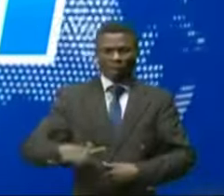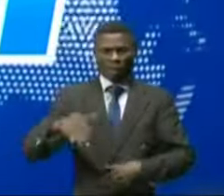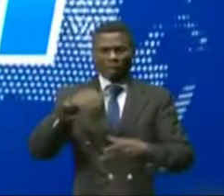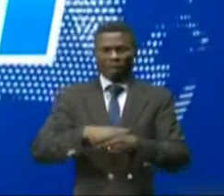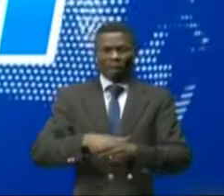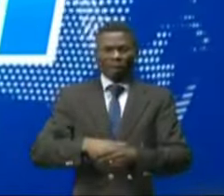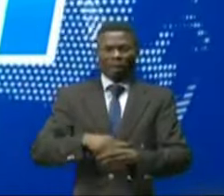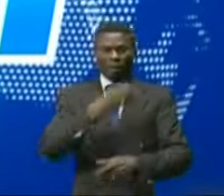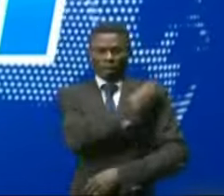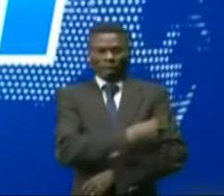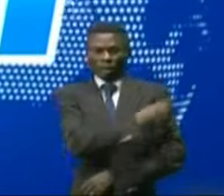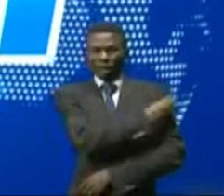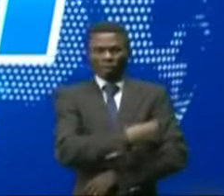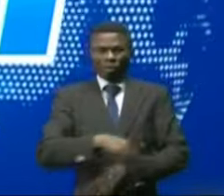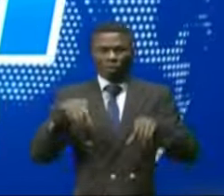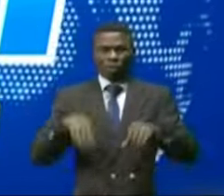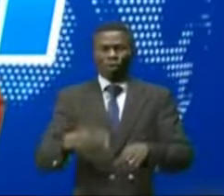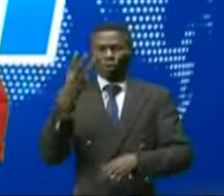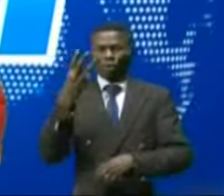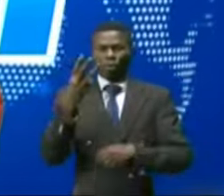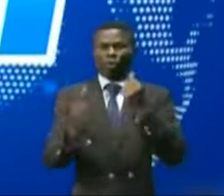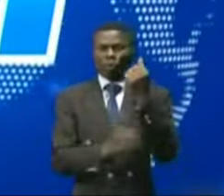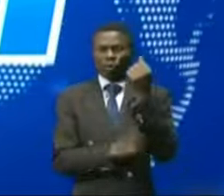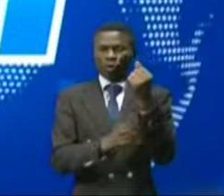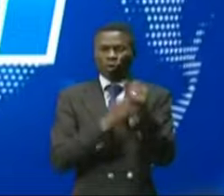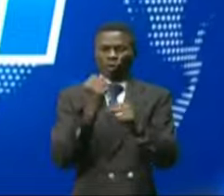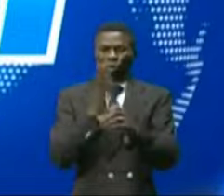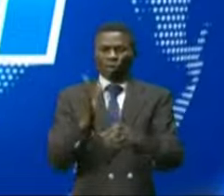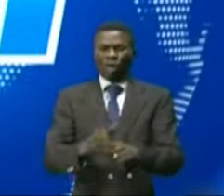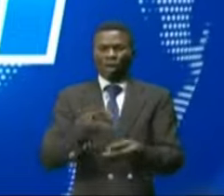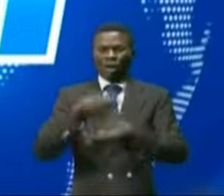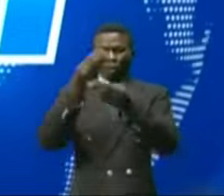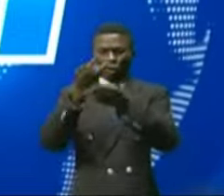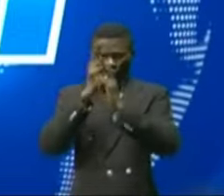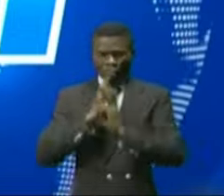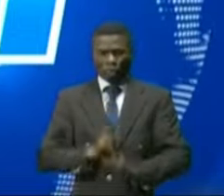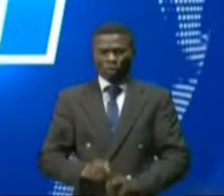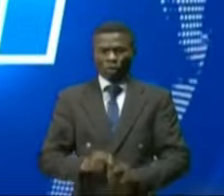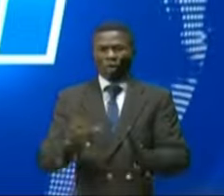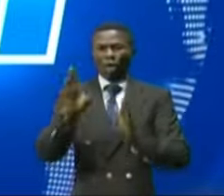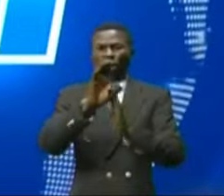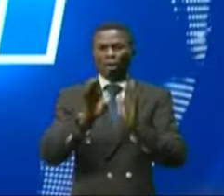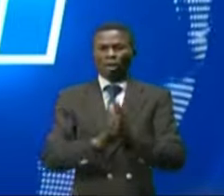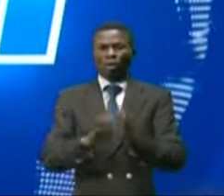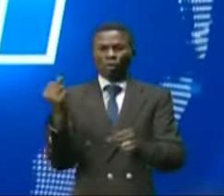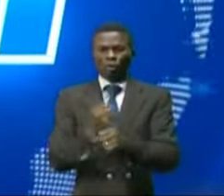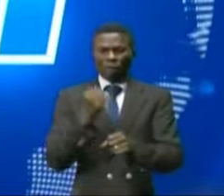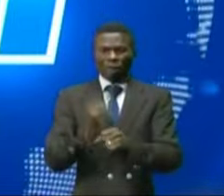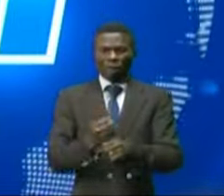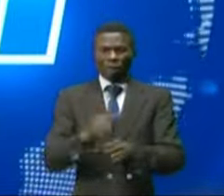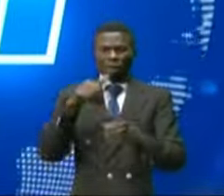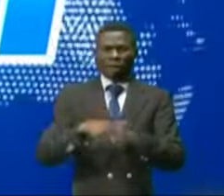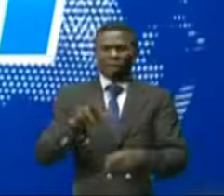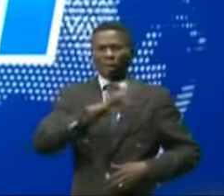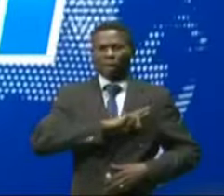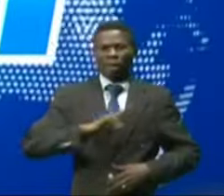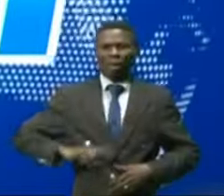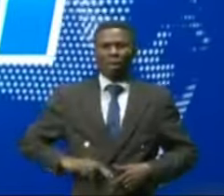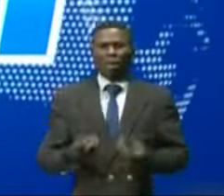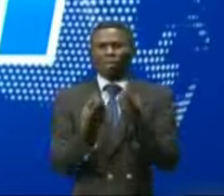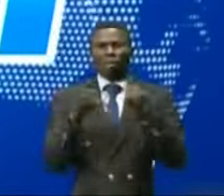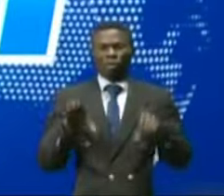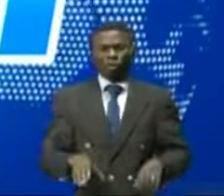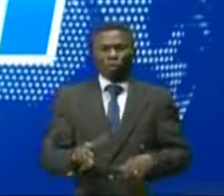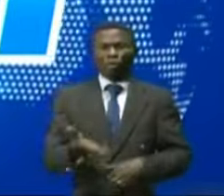de la Croix-Rouge RDC, trois agents ont été honorés conformément au code de travail en vigueur en République démocratique du